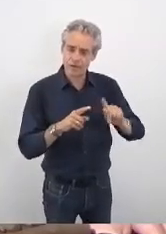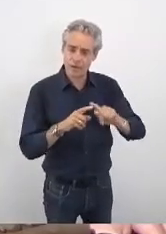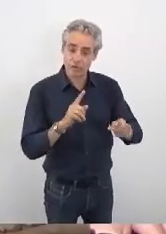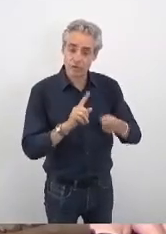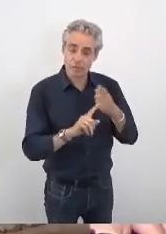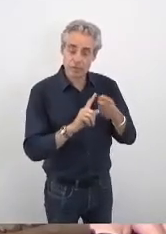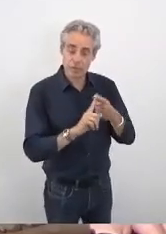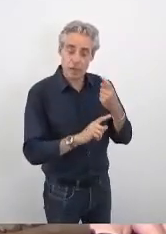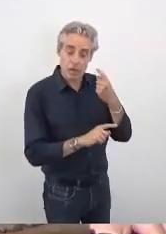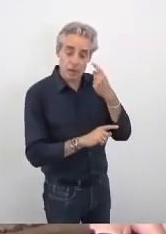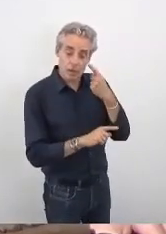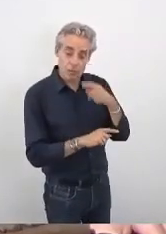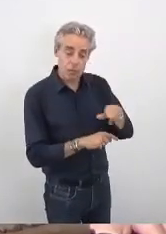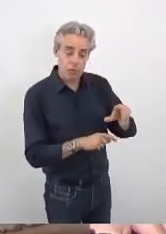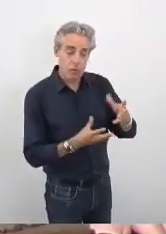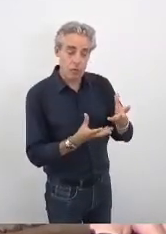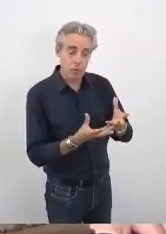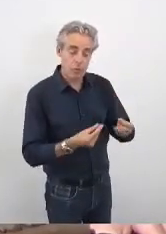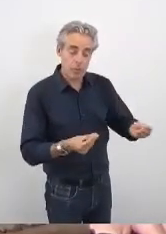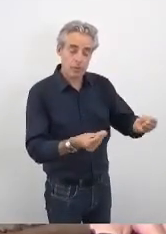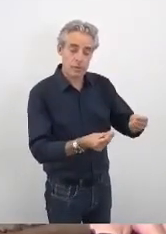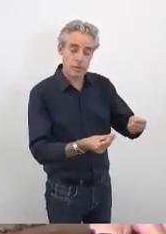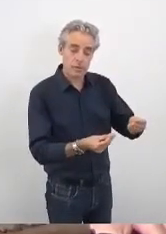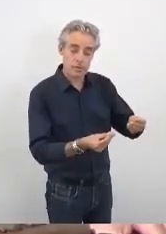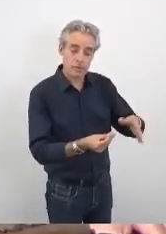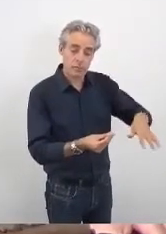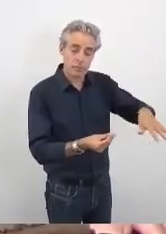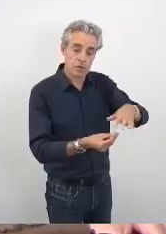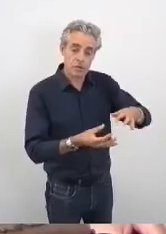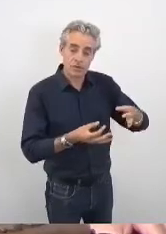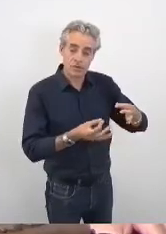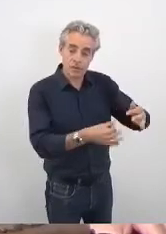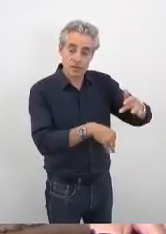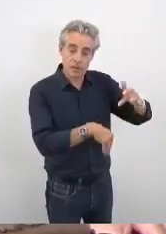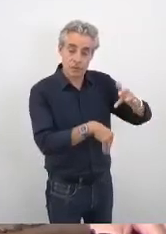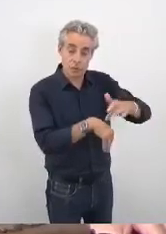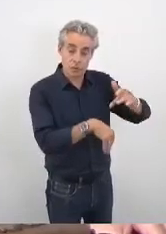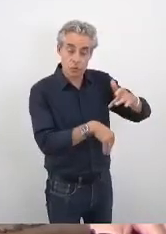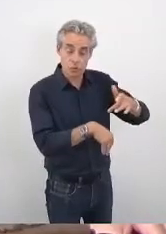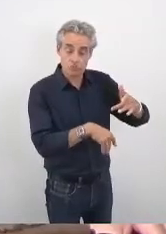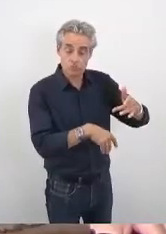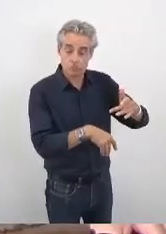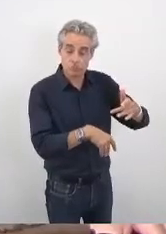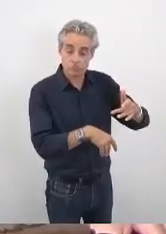particulières pour les publics particulièrement vulnérables.